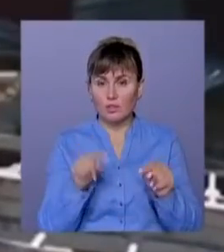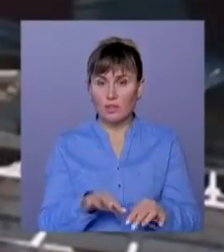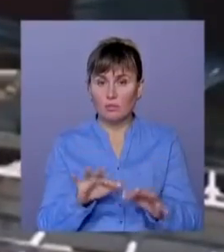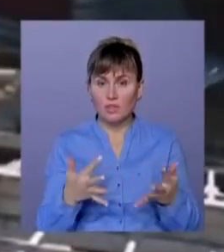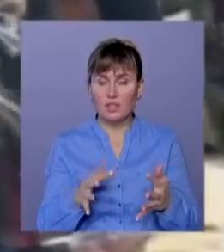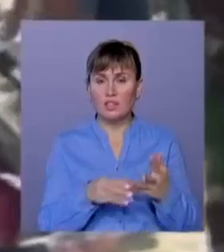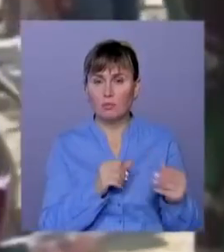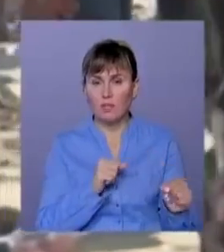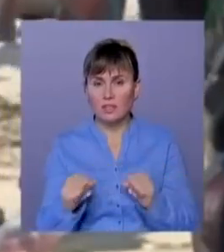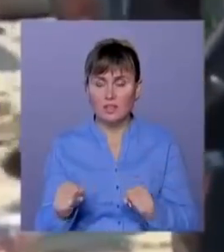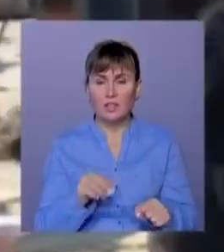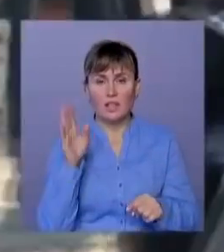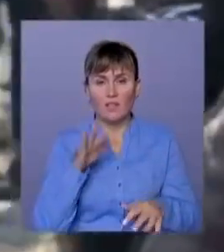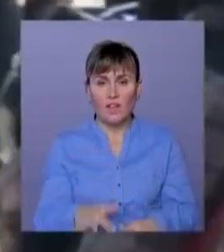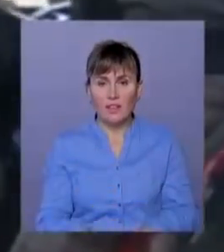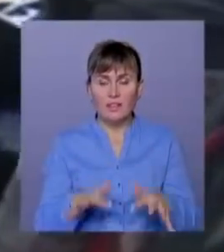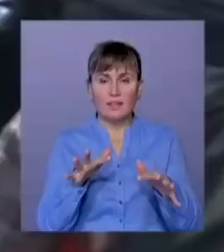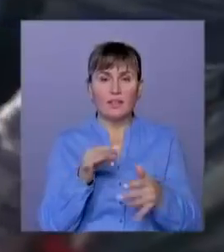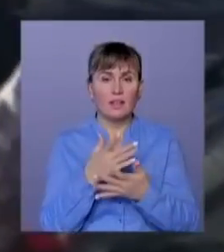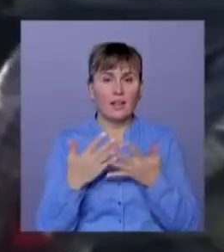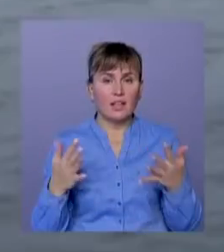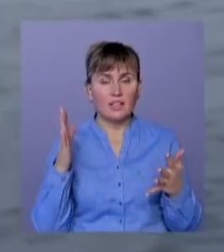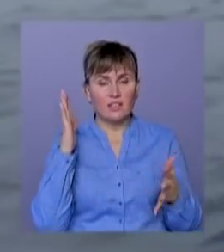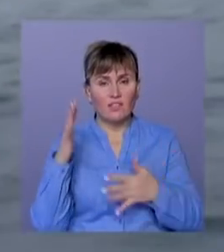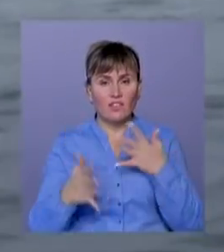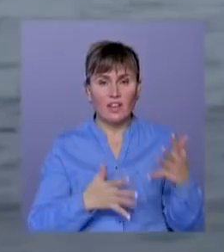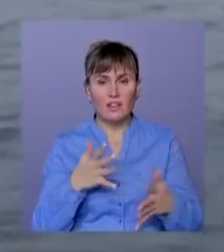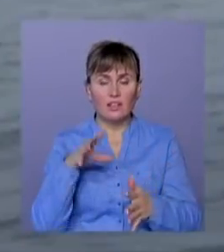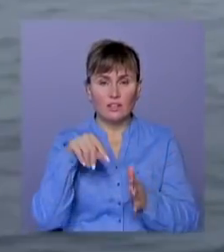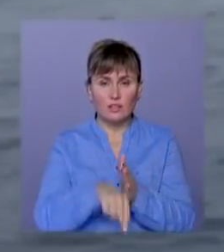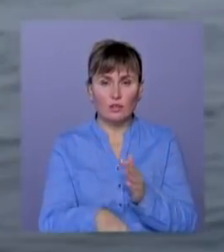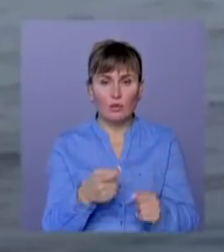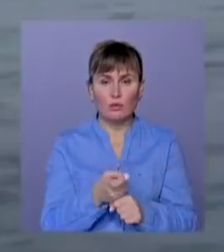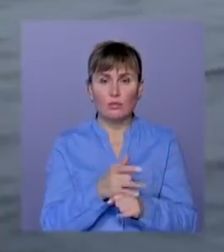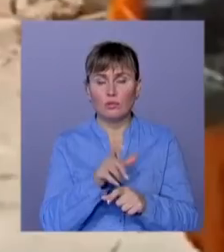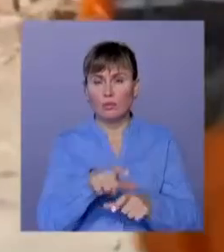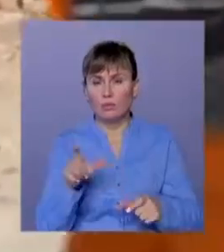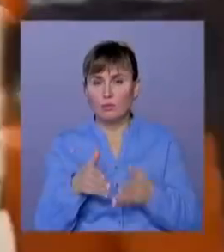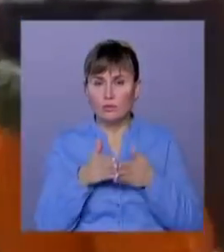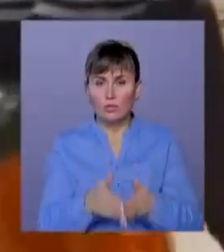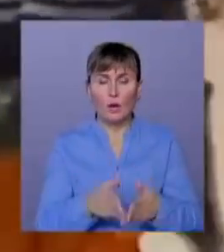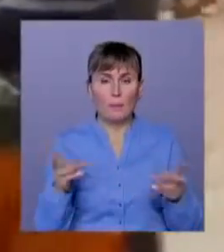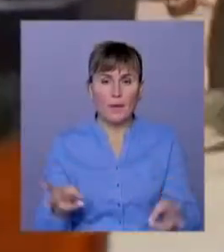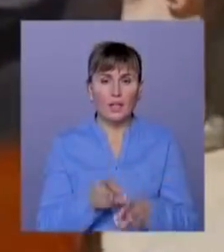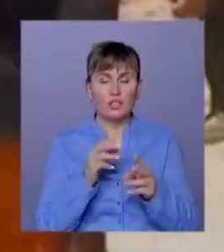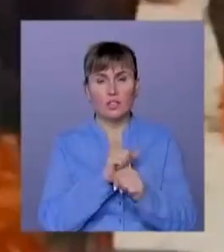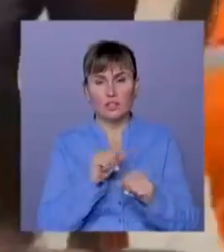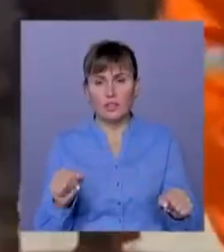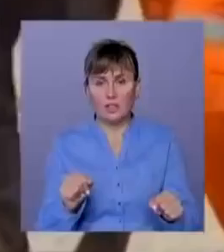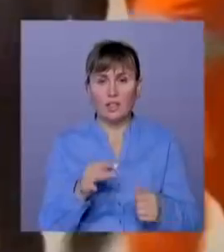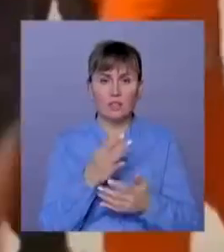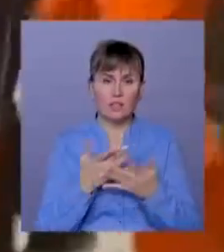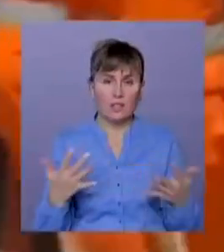происходили землетрясения, наводнения, извергались вулканы, затонуло несколько судов с пассажирами, также пожары, теракты и